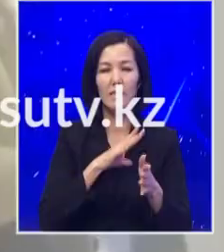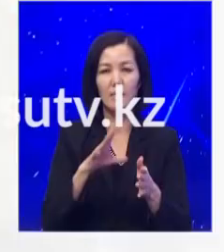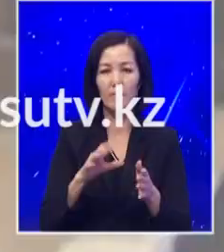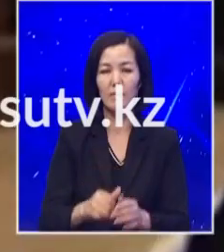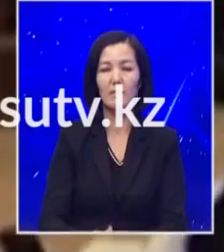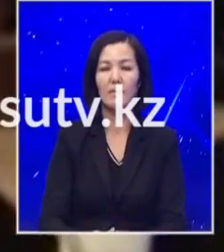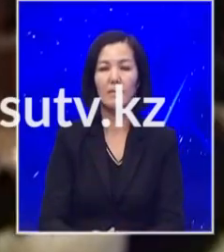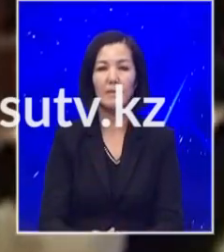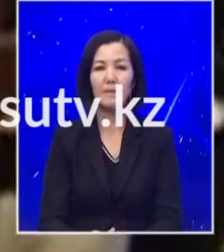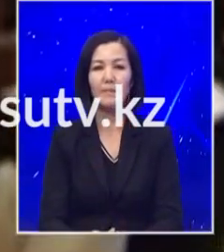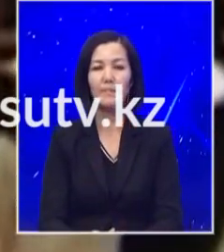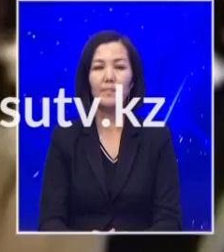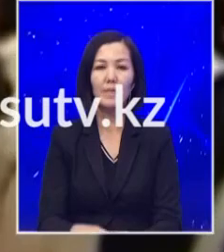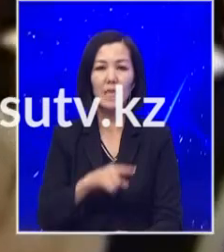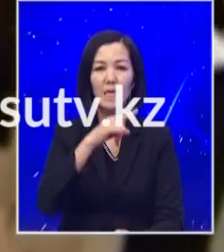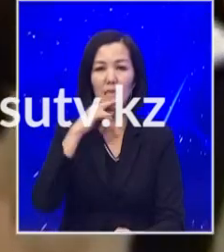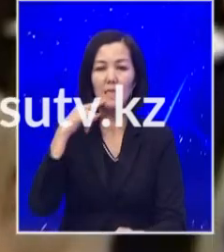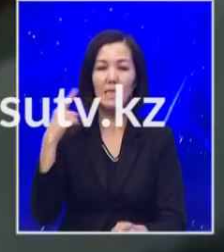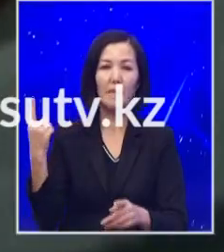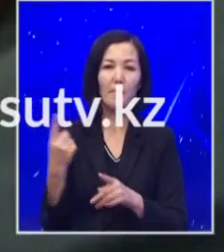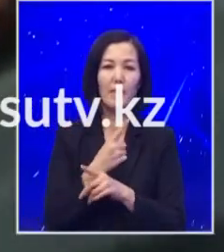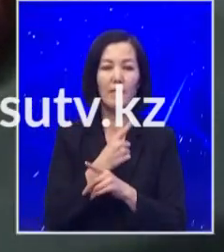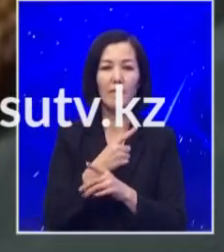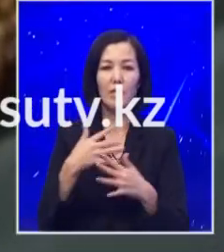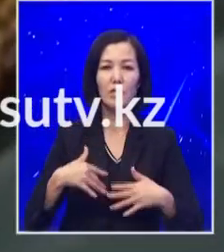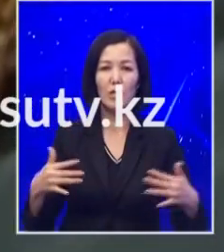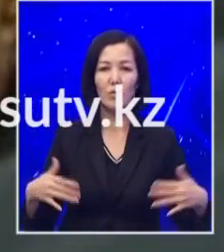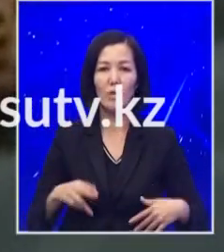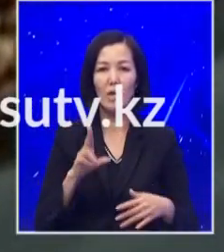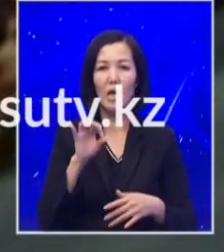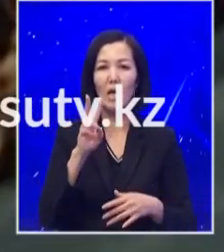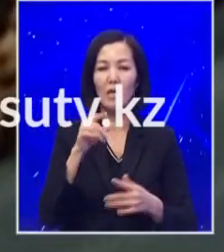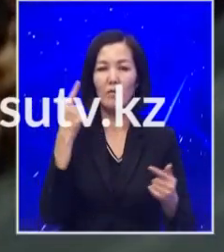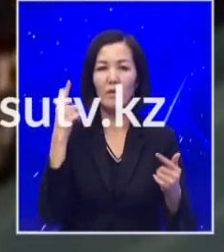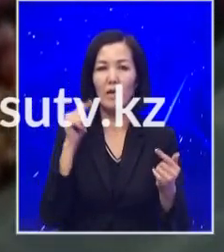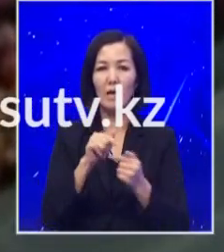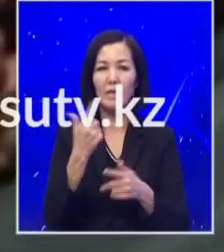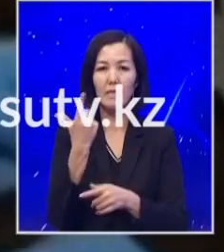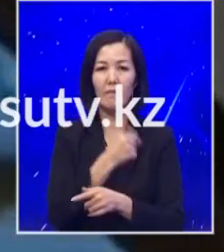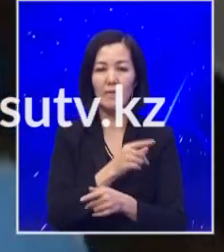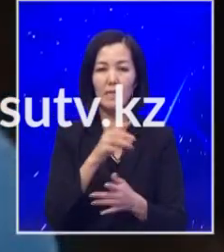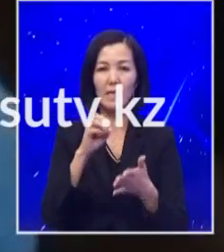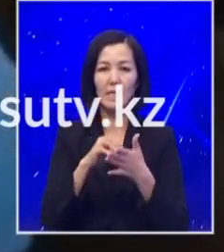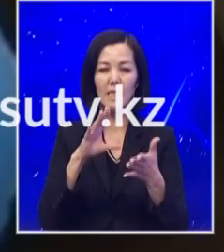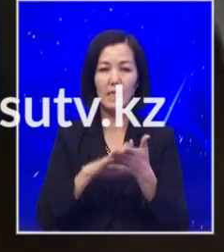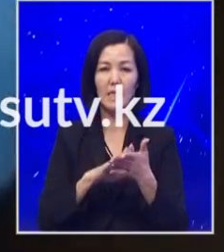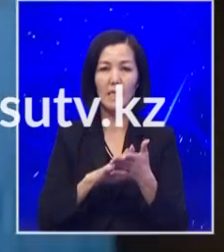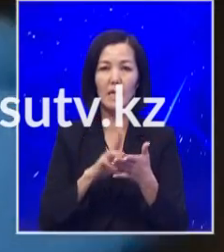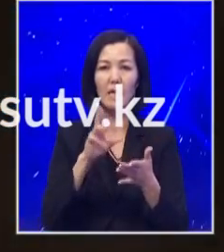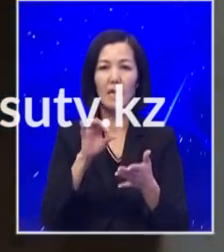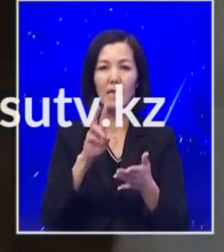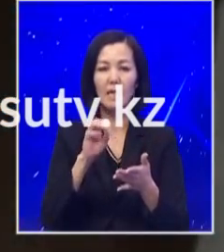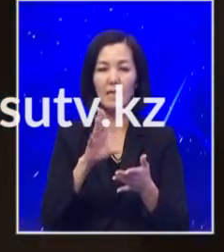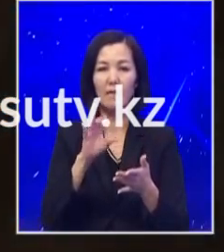айтады. Ресей әлемде алғаш болып жануарларға арналған коронавирусқа қарсы вакцинаны тіркеді. Препарат Карнивак Коп